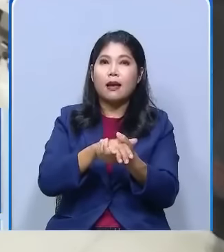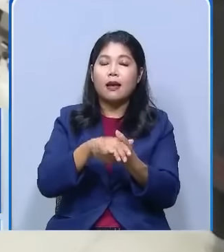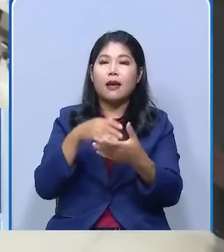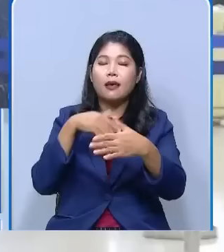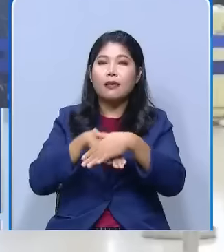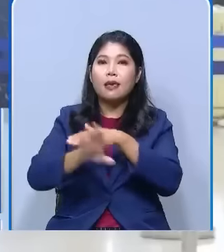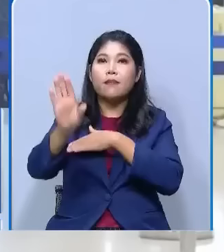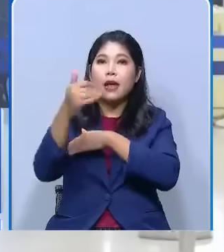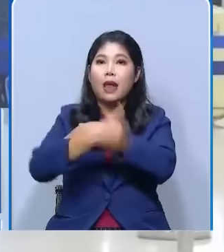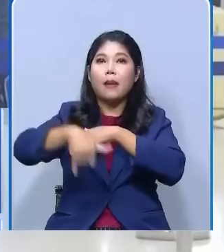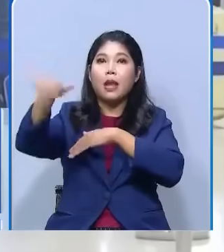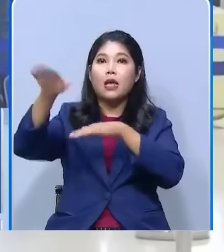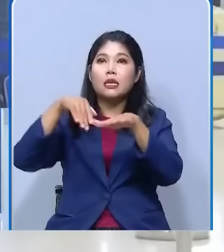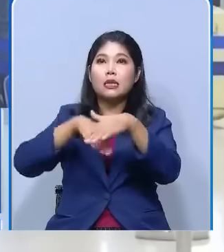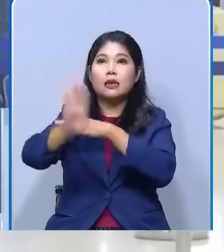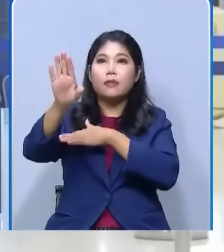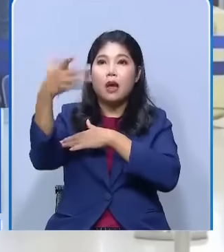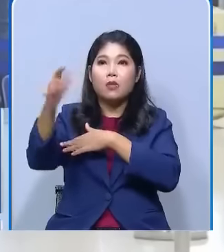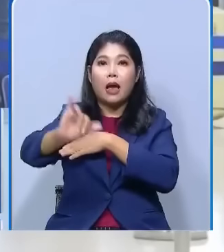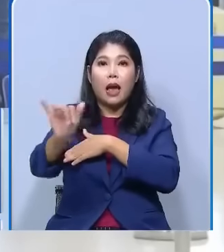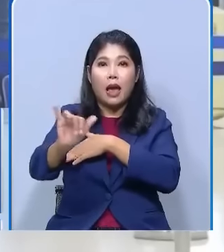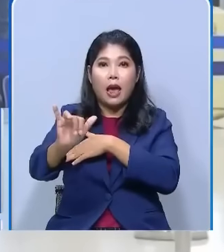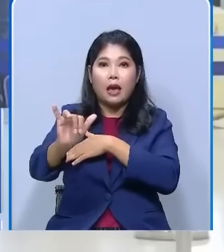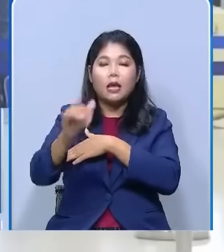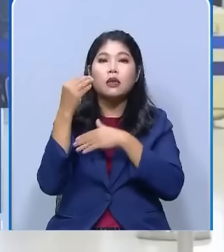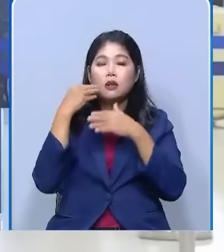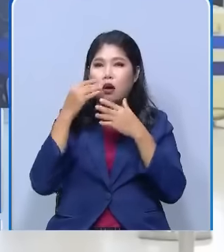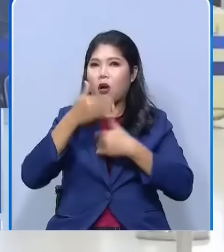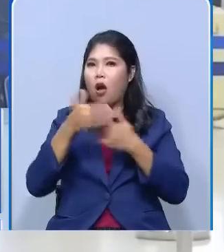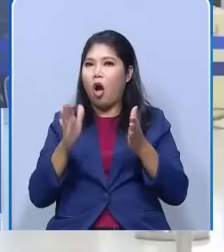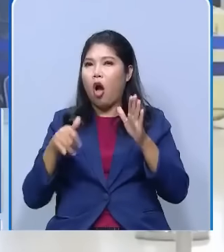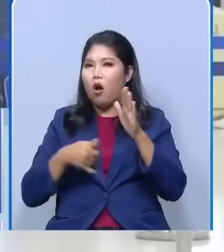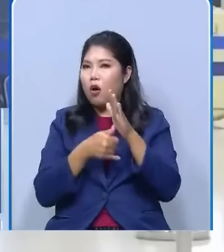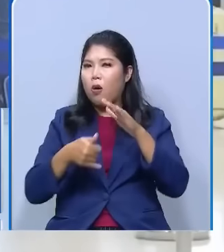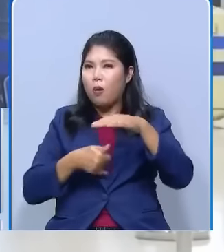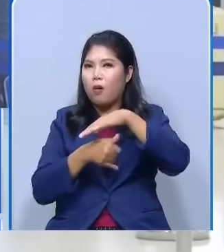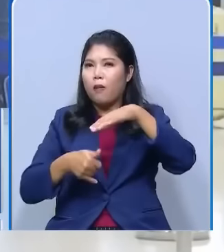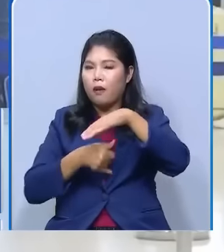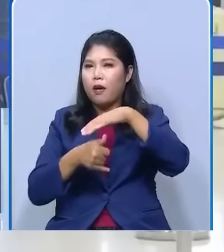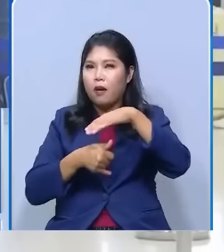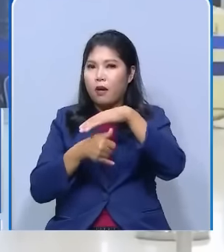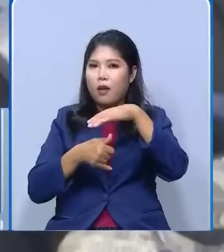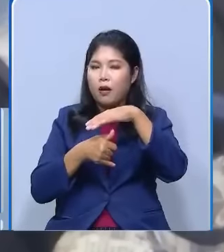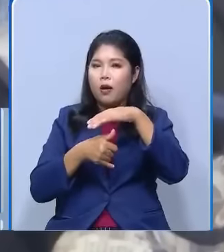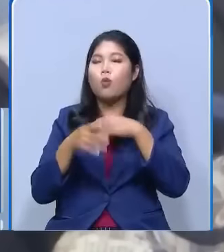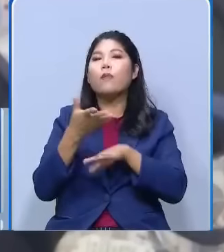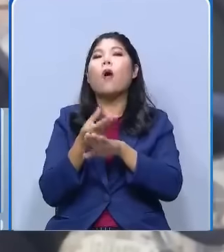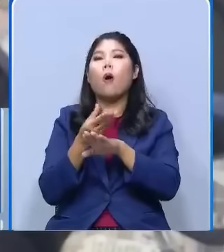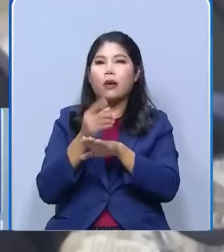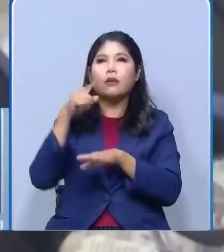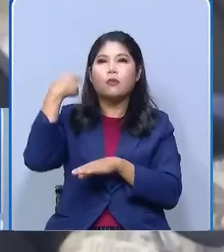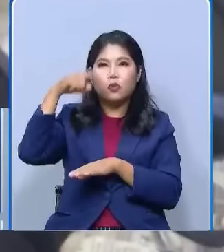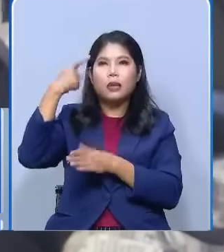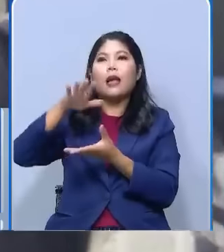เทศแล้วหรือเปล่าแล้วก็ข้อมูลบางส่วนก็บอกว่าเก็บตัวอยู่แต่ในห้องไม่ออกมาเจอใครเลย อ ันนี้ก็คือคุณพลอยภรรยาของบอส